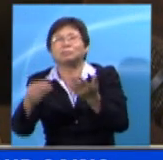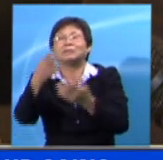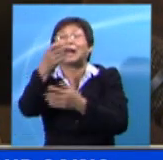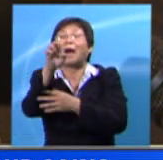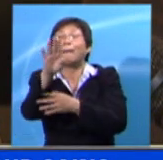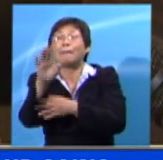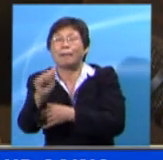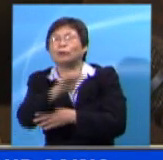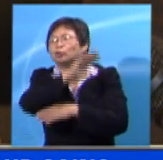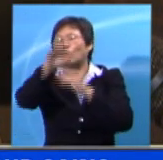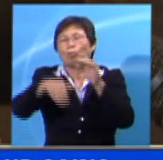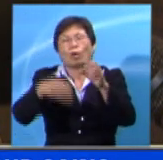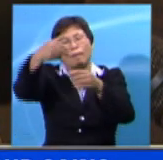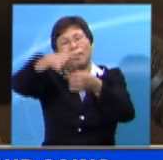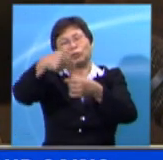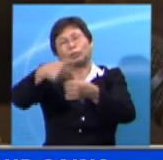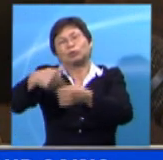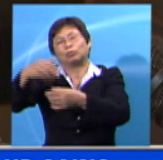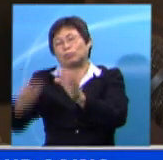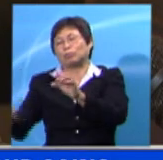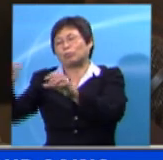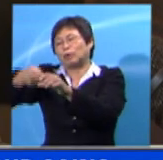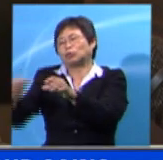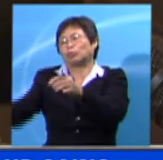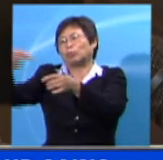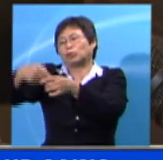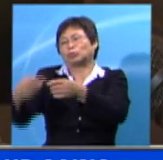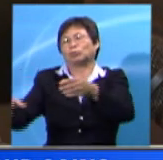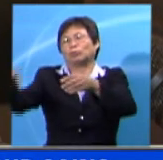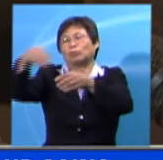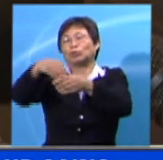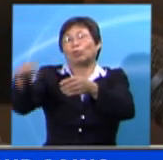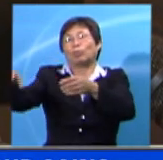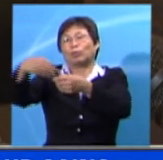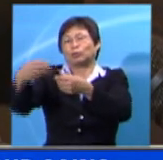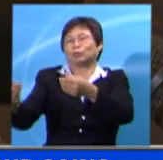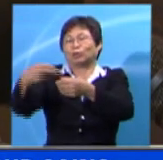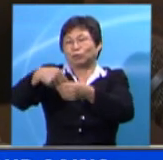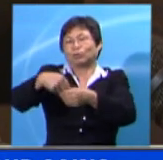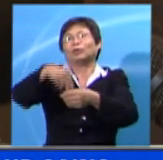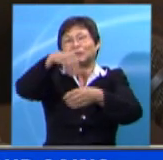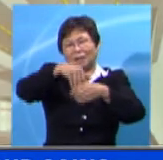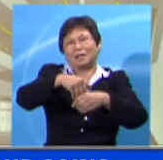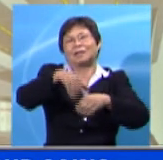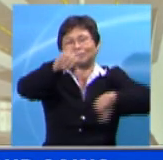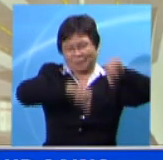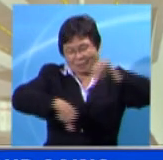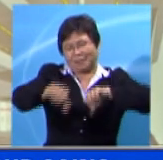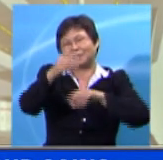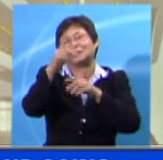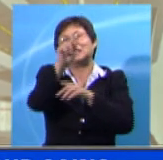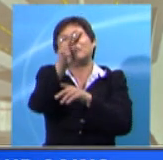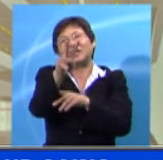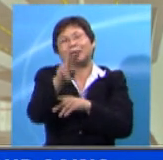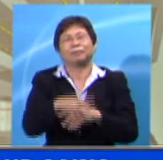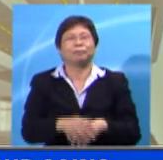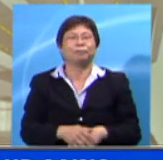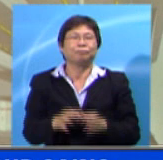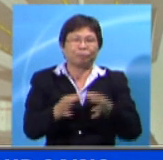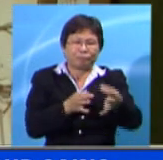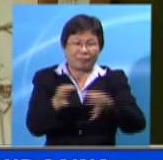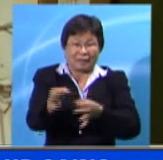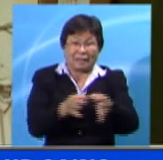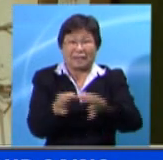akan dimasukkan dalam channel sains Jadi ini akan boleh menggalakkan rakyat Malaysia meminati sains